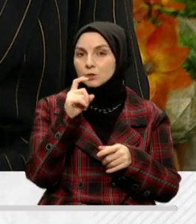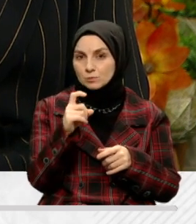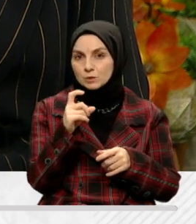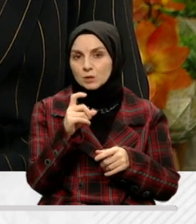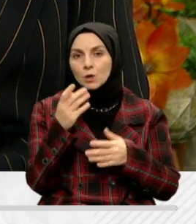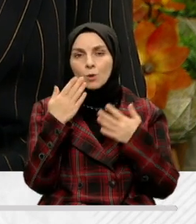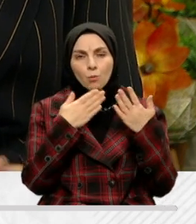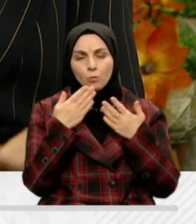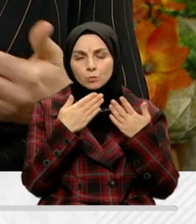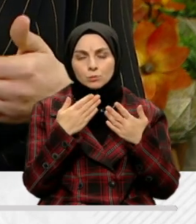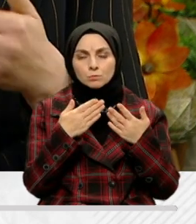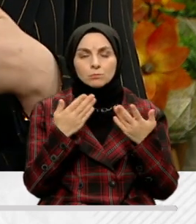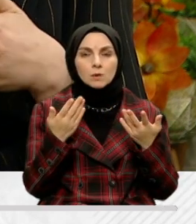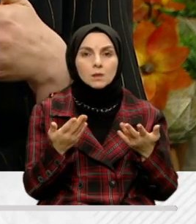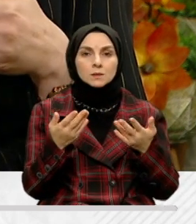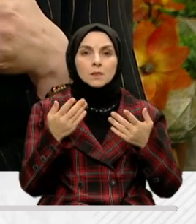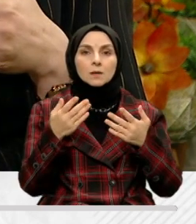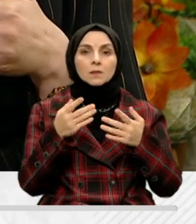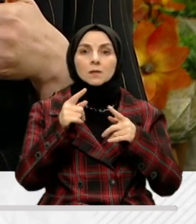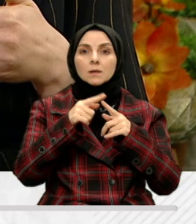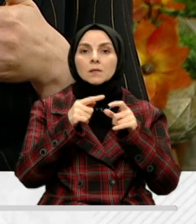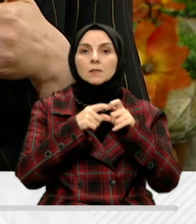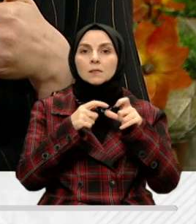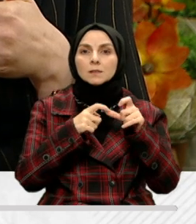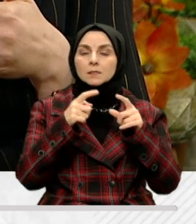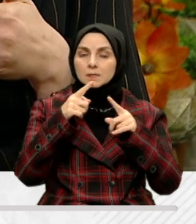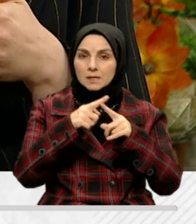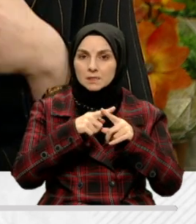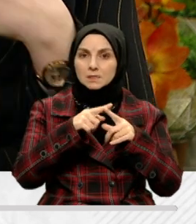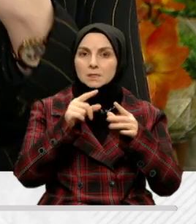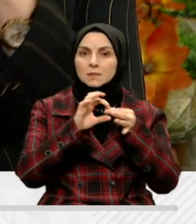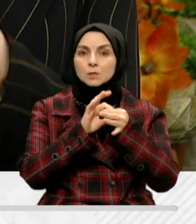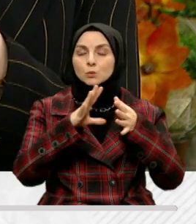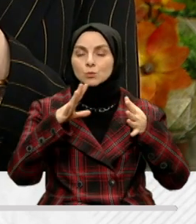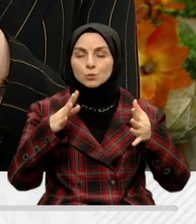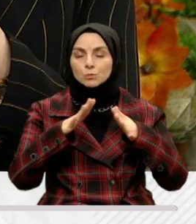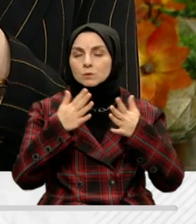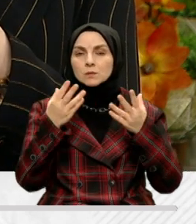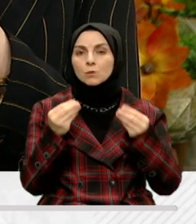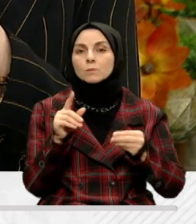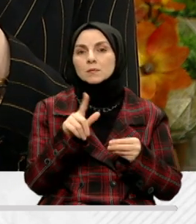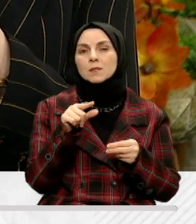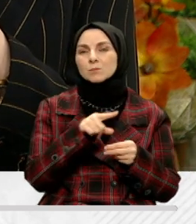Hatta şöyle biraz test çözme tekniklerine de girebiliriz burada. Soruyu doğru okumak,